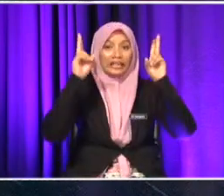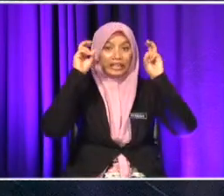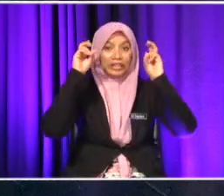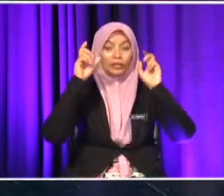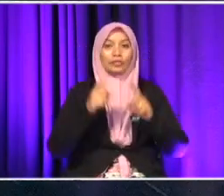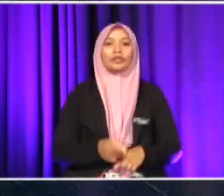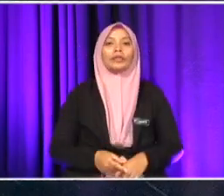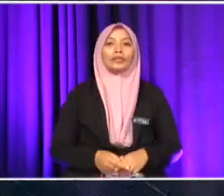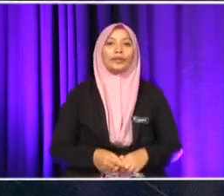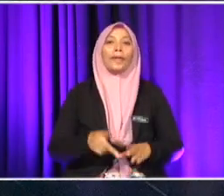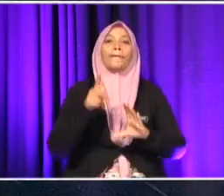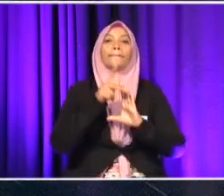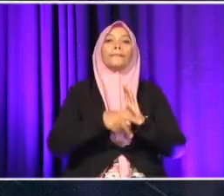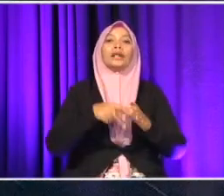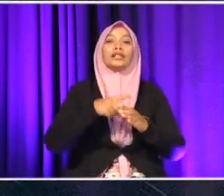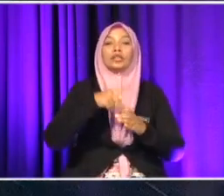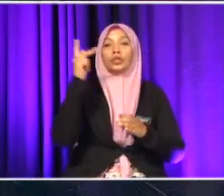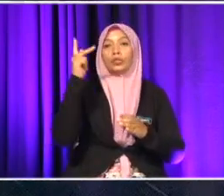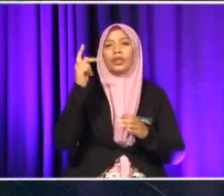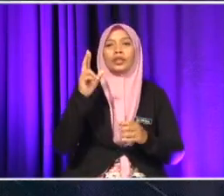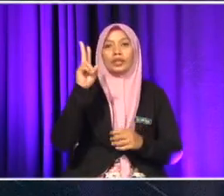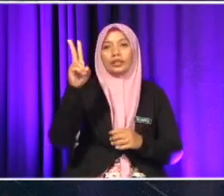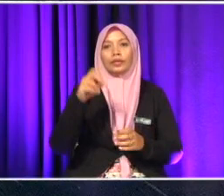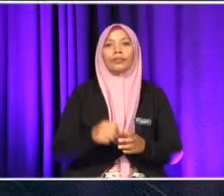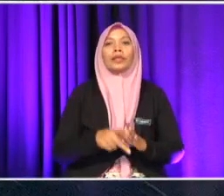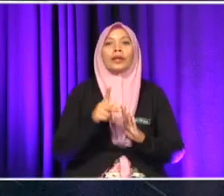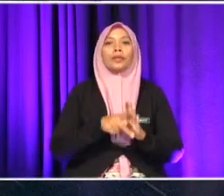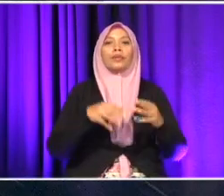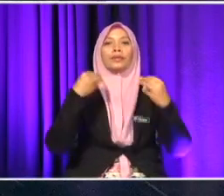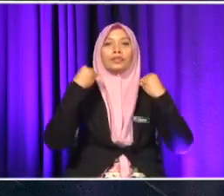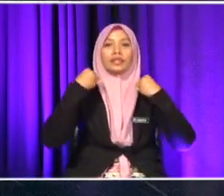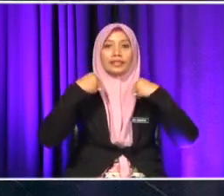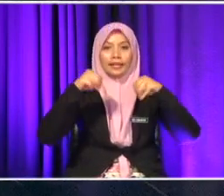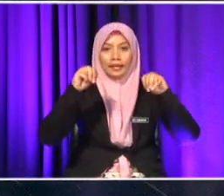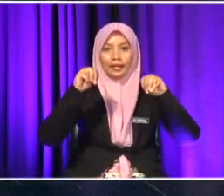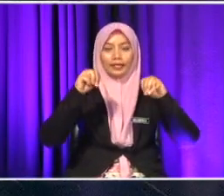tentang pengeluaran yang kedua tentang pemasaran ini